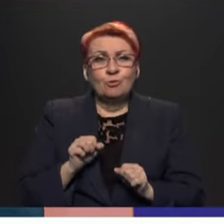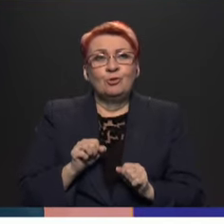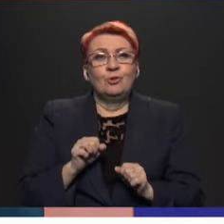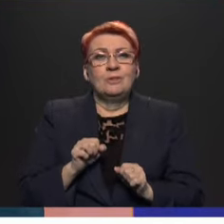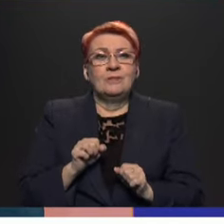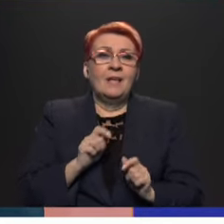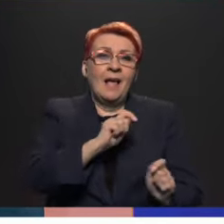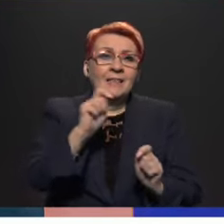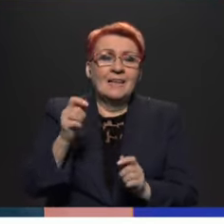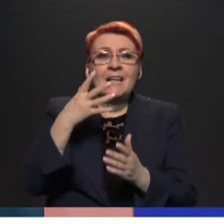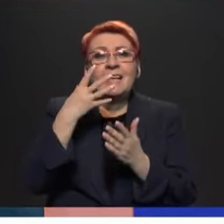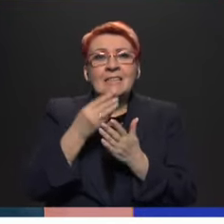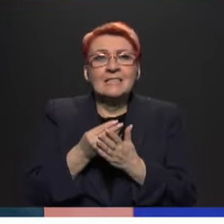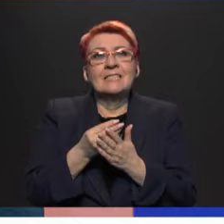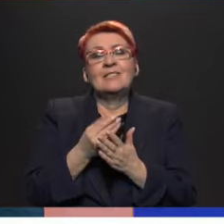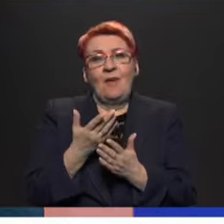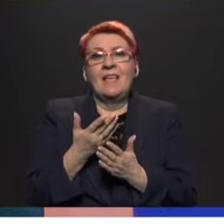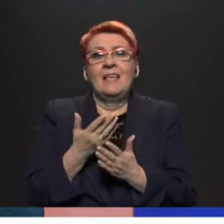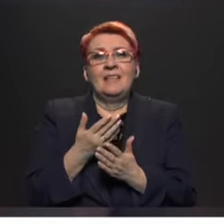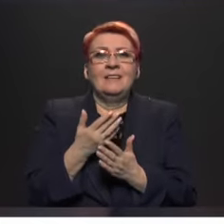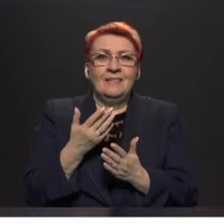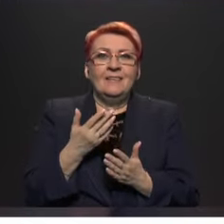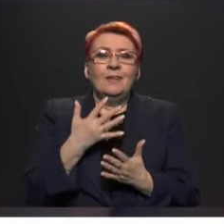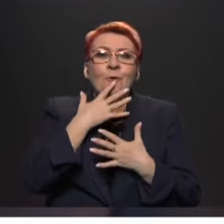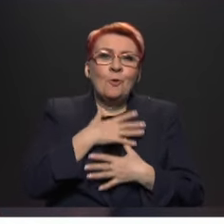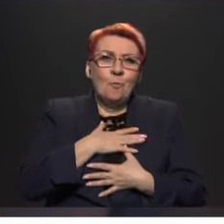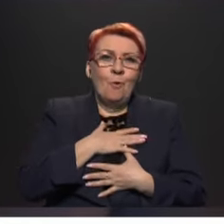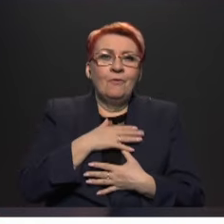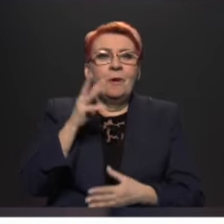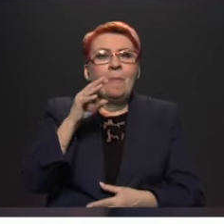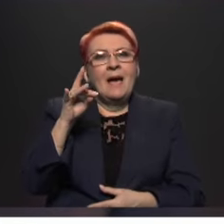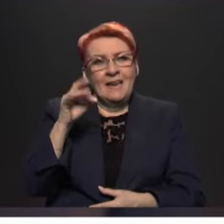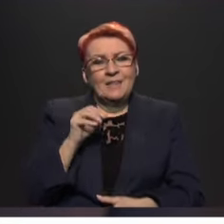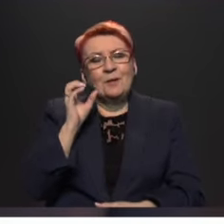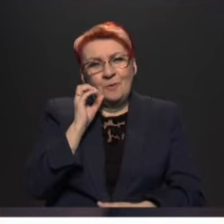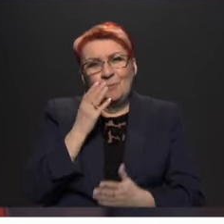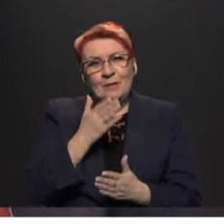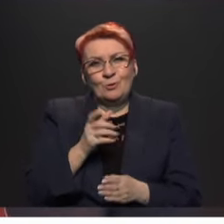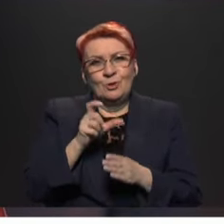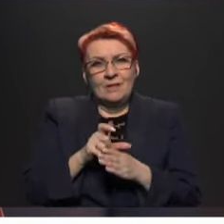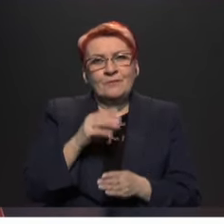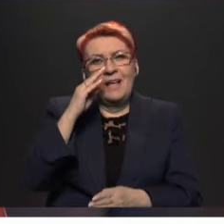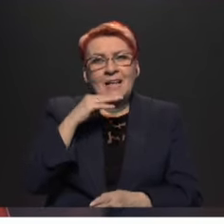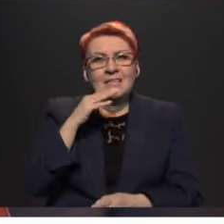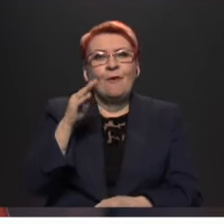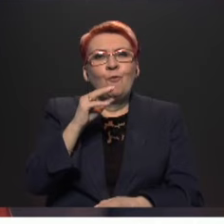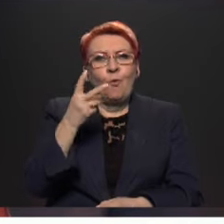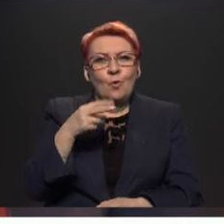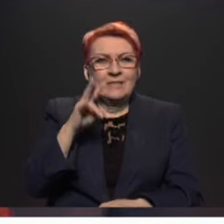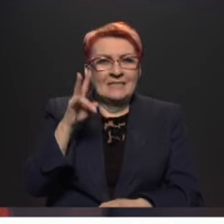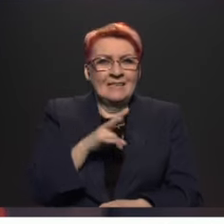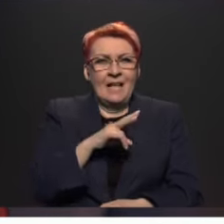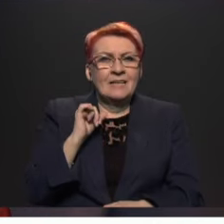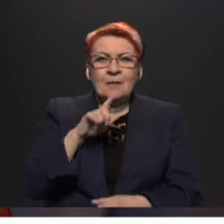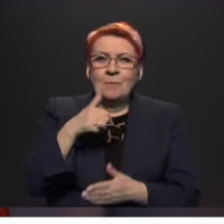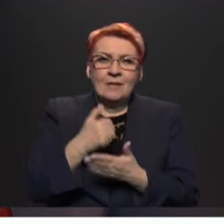всех своей энергетикой, энергией, любовью. Спасибо, батюшка. Марина, прислушайтесь, пожалуйста, к словам отца Фотия. И самое